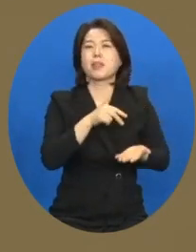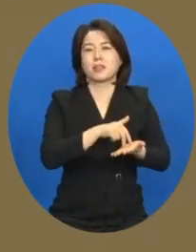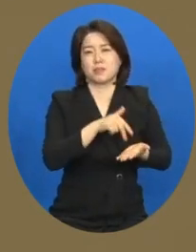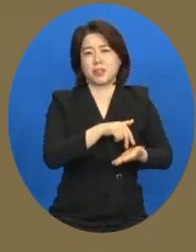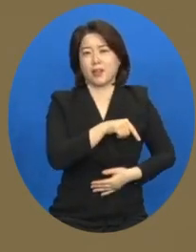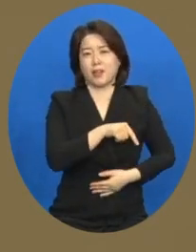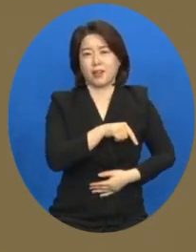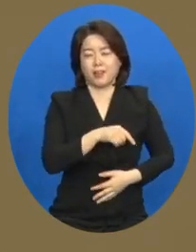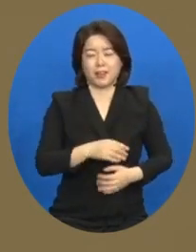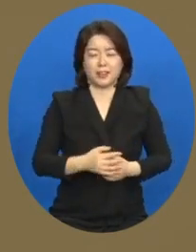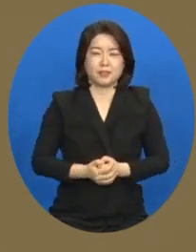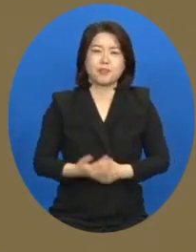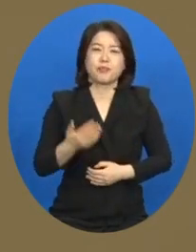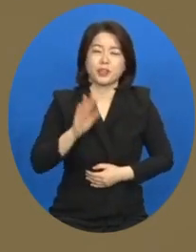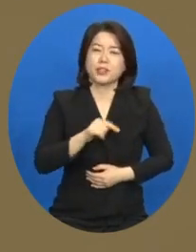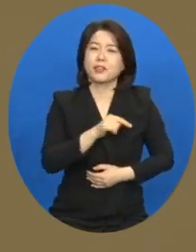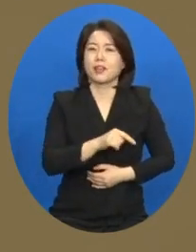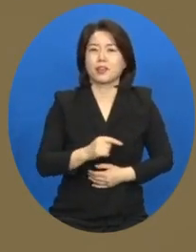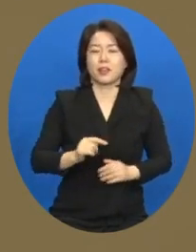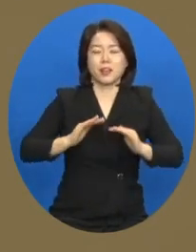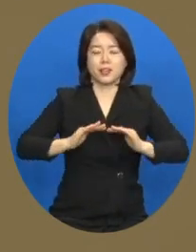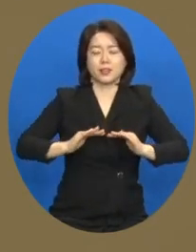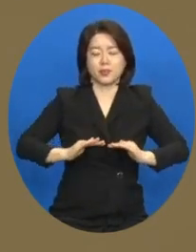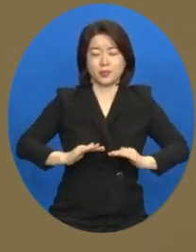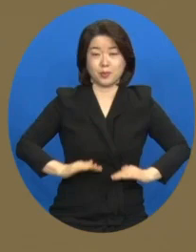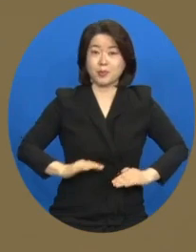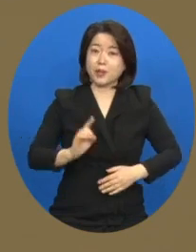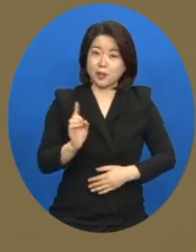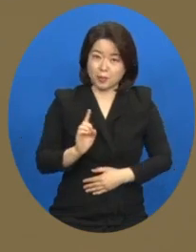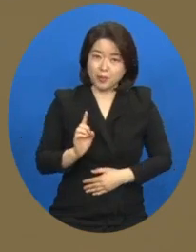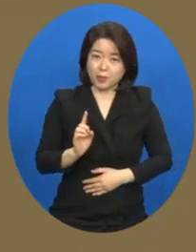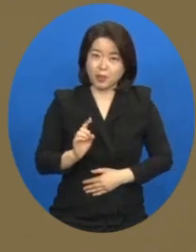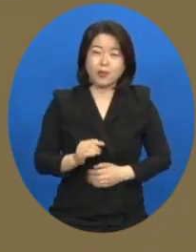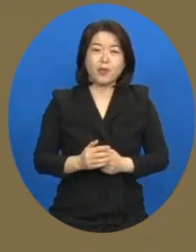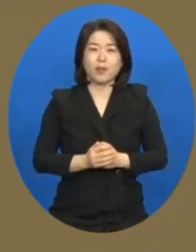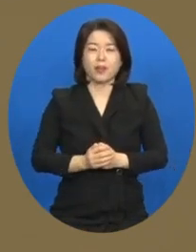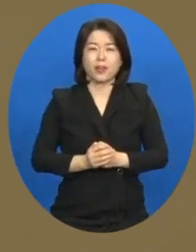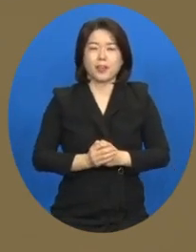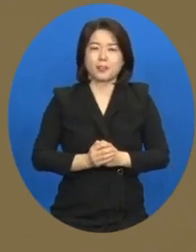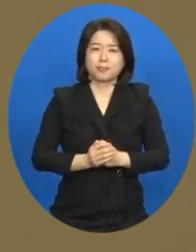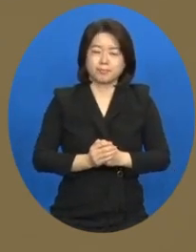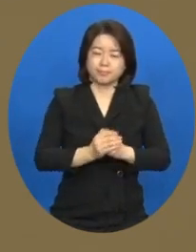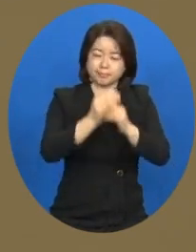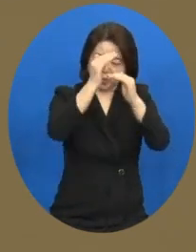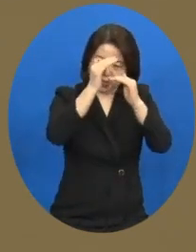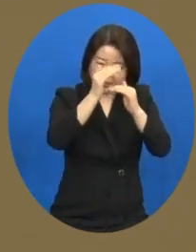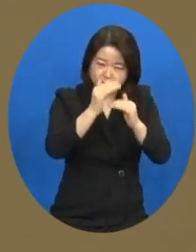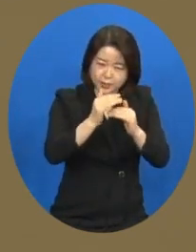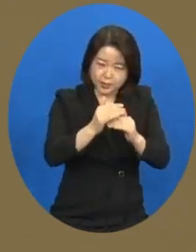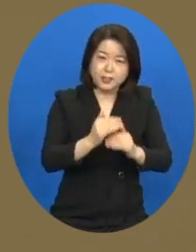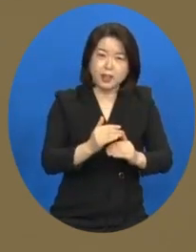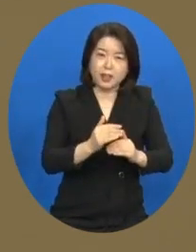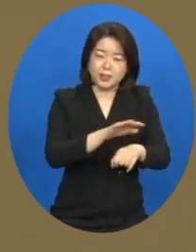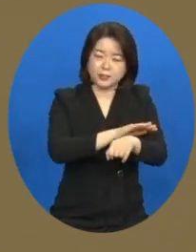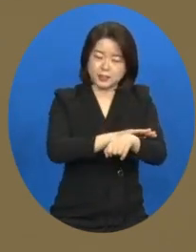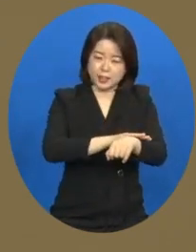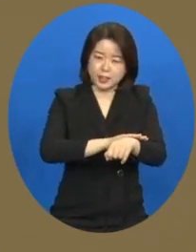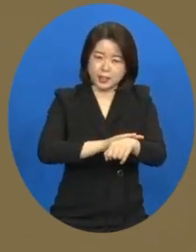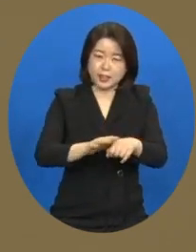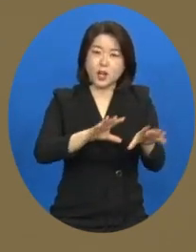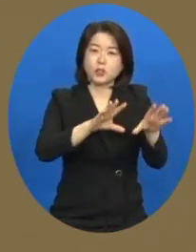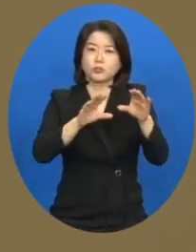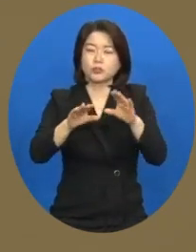그런데 그들이 참 침착하게 조리 있게 자기들의 이유를 쭉